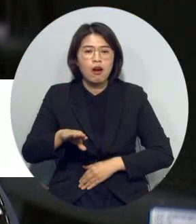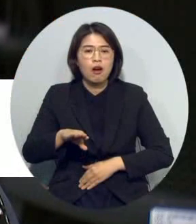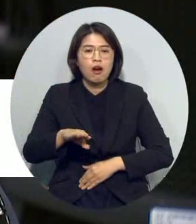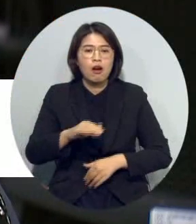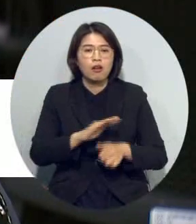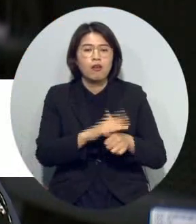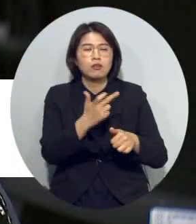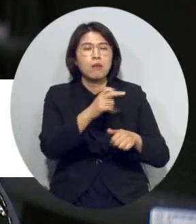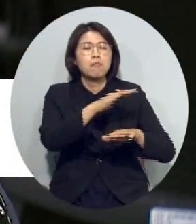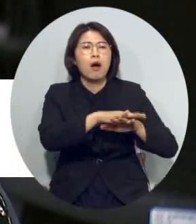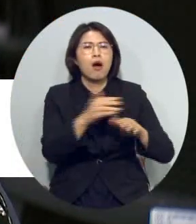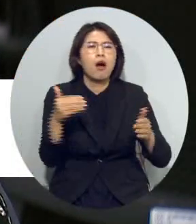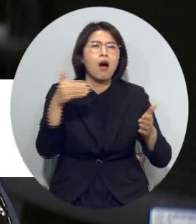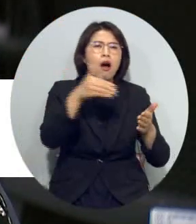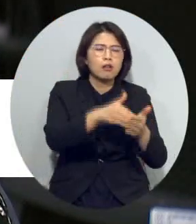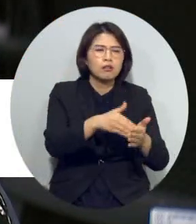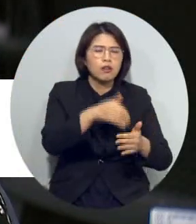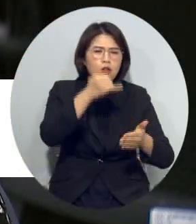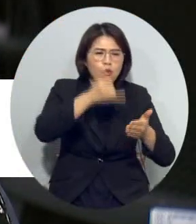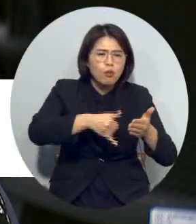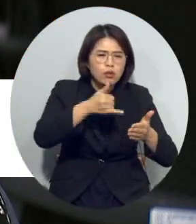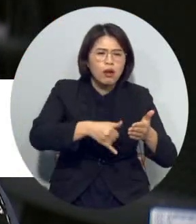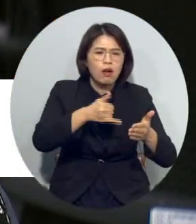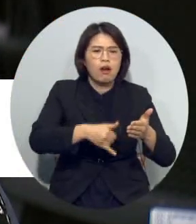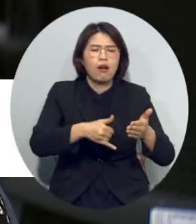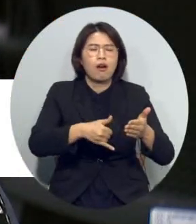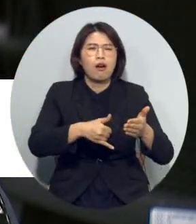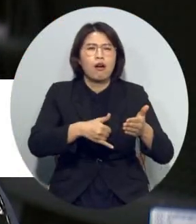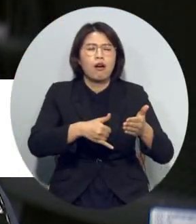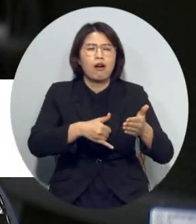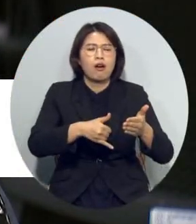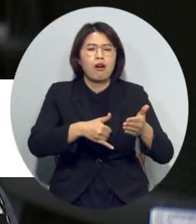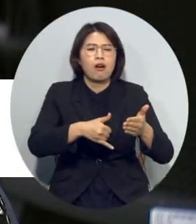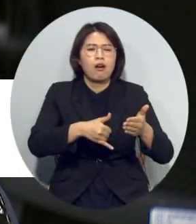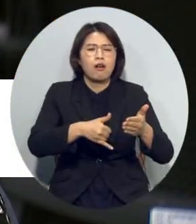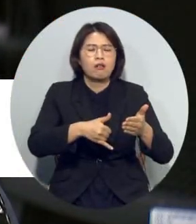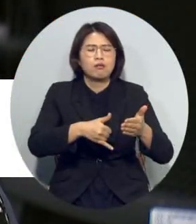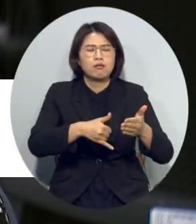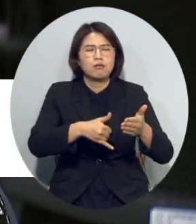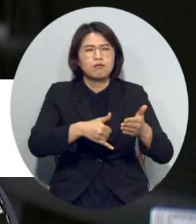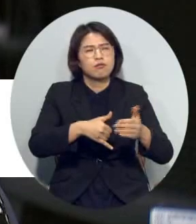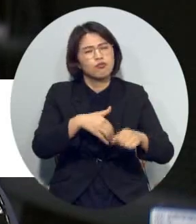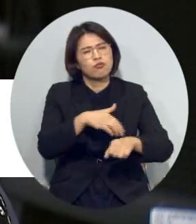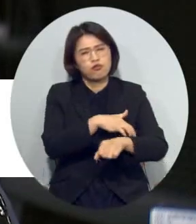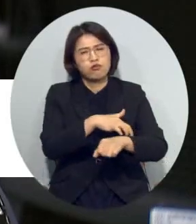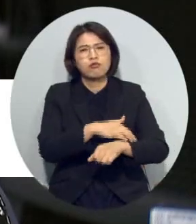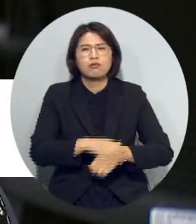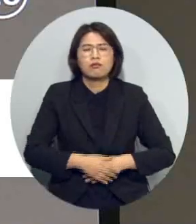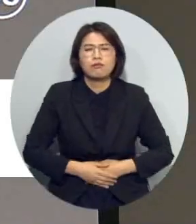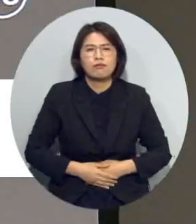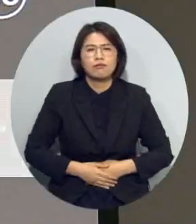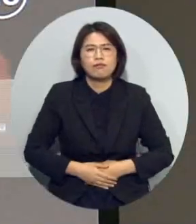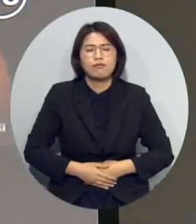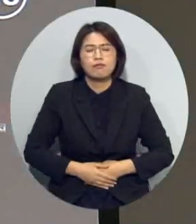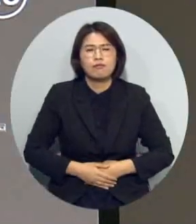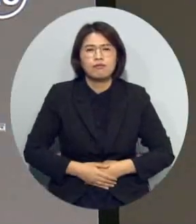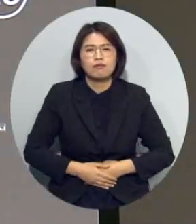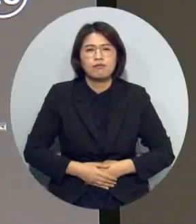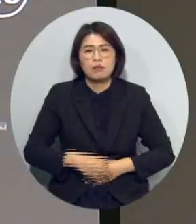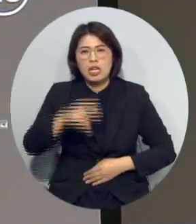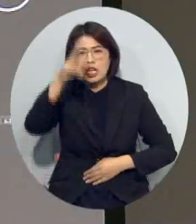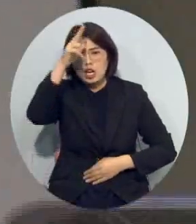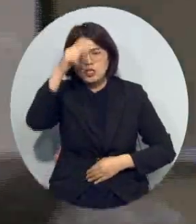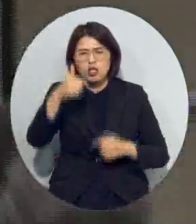바깥에 가서 농사를 지으려고 그러면 과수 농사를 지었는데 상당히 좀 불편하죠.